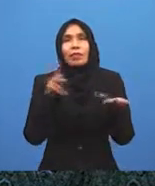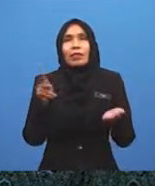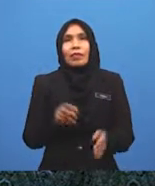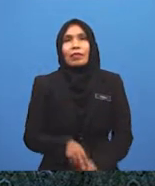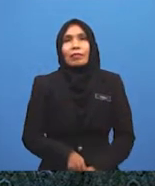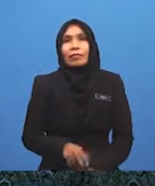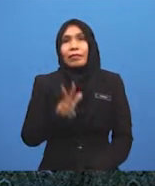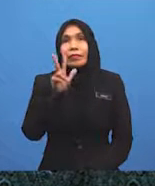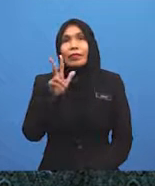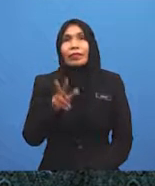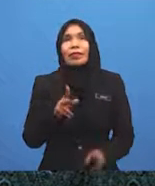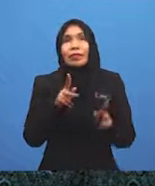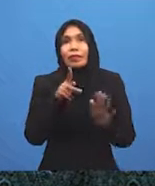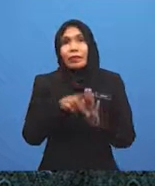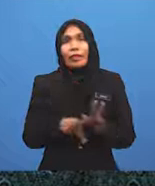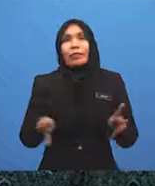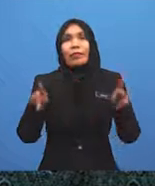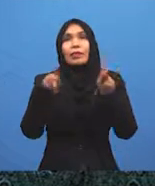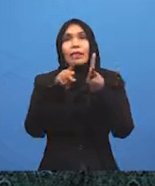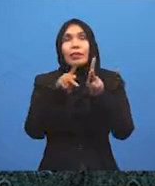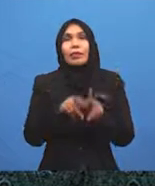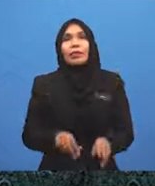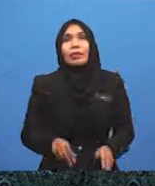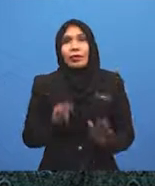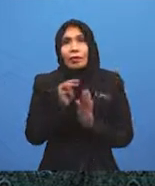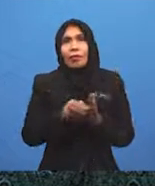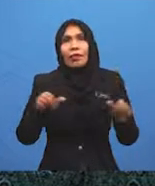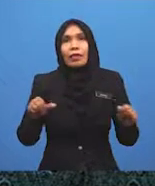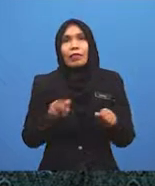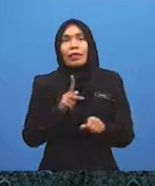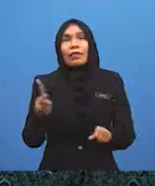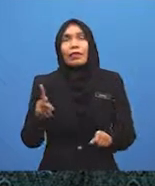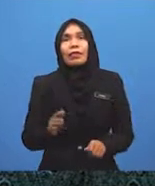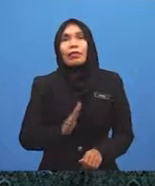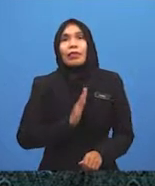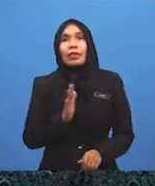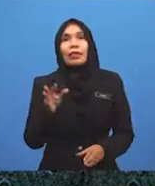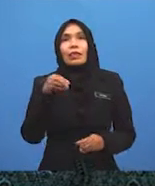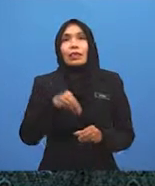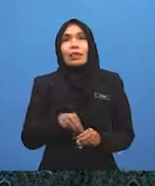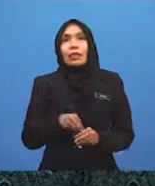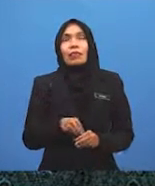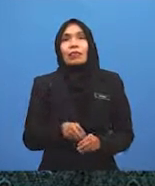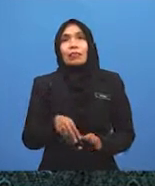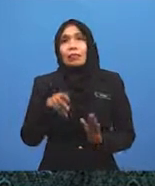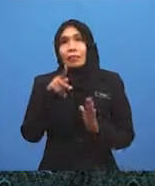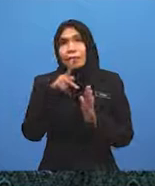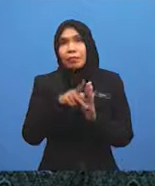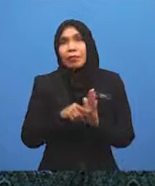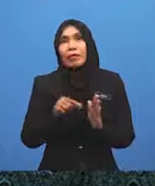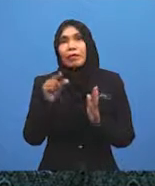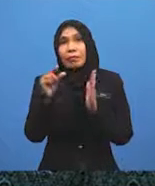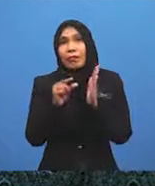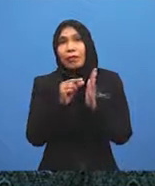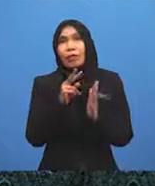tiga kepentingan mengamalkan adab dalam pergaulan dengan jiran yang telah kita bincangkan